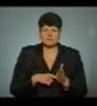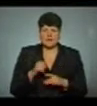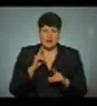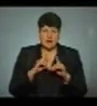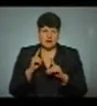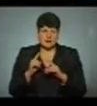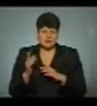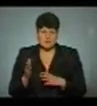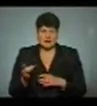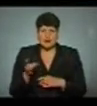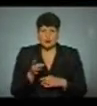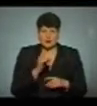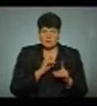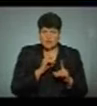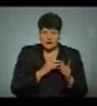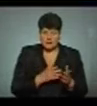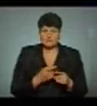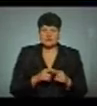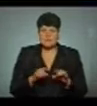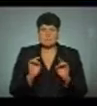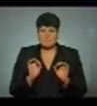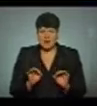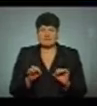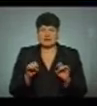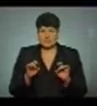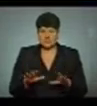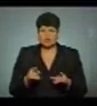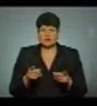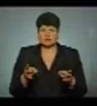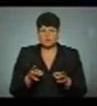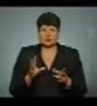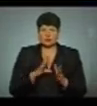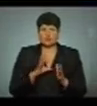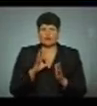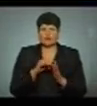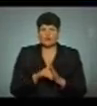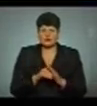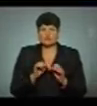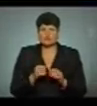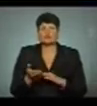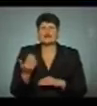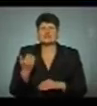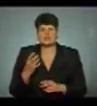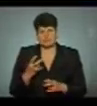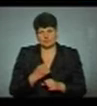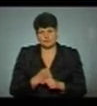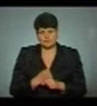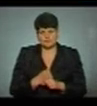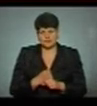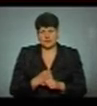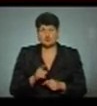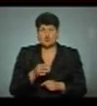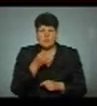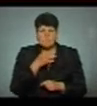радами, районними радами. Тому це правильні рішення, і їх потрібно було вводити вже, можливо, навіть і раніше. Щодо